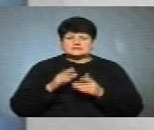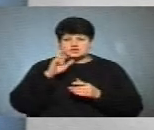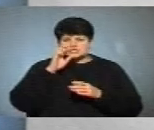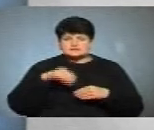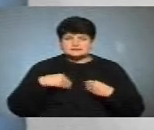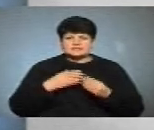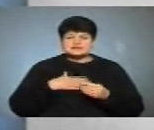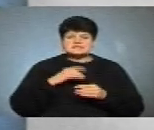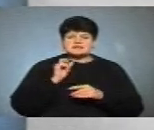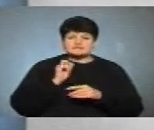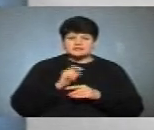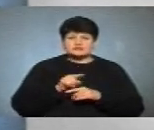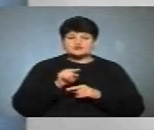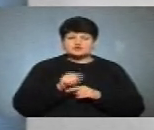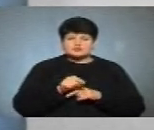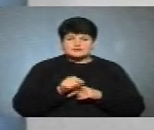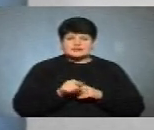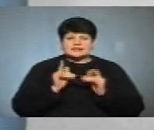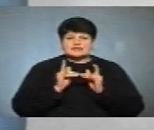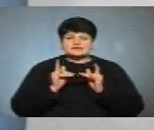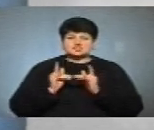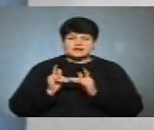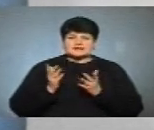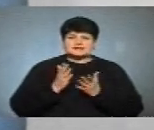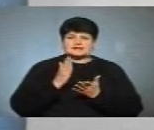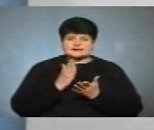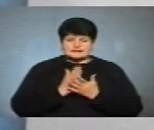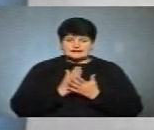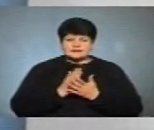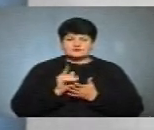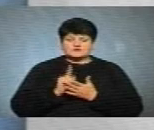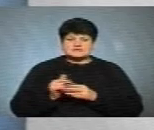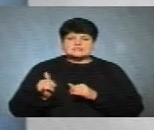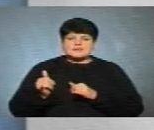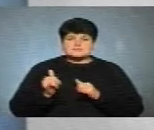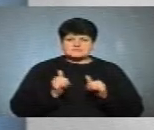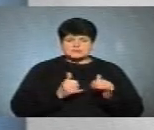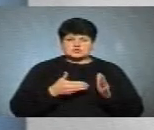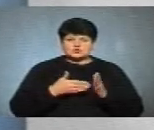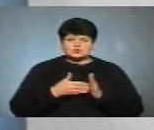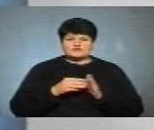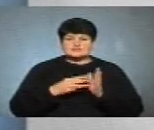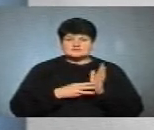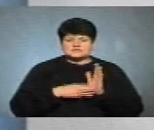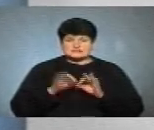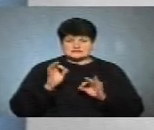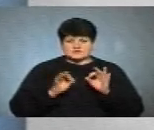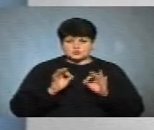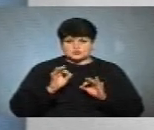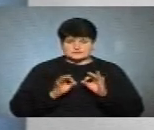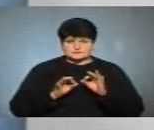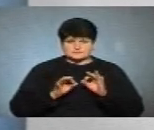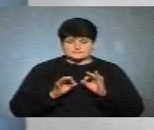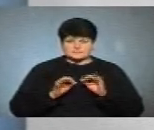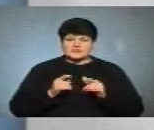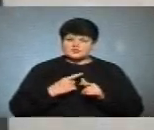нами завдання, щоб ті розгорнуті ліжка, які є розгорнуті, щоб вони були забезпечені до 80%. Чи